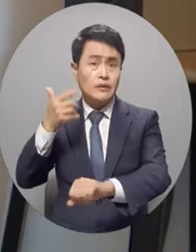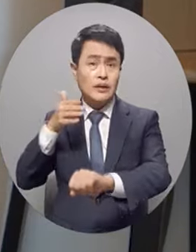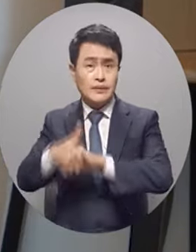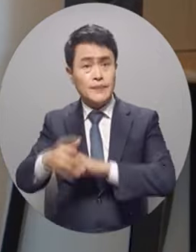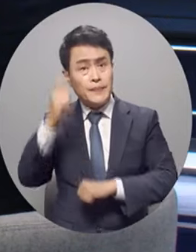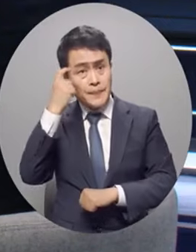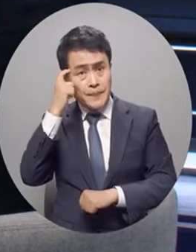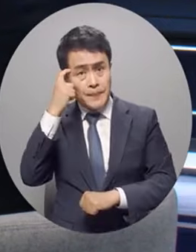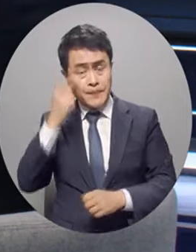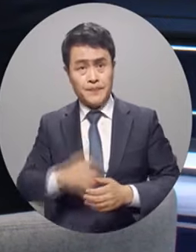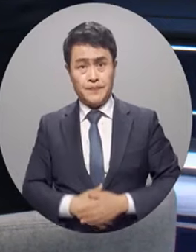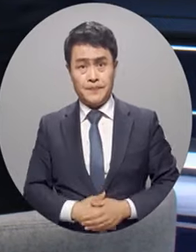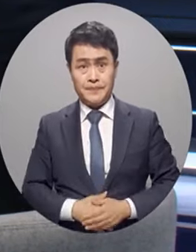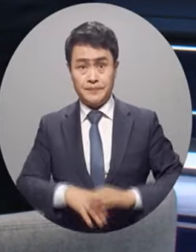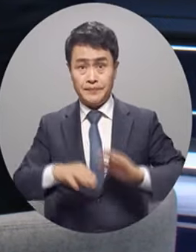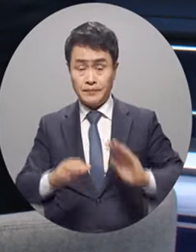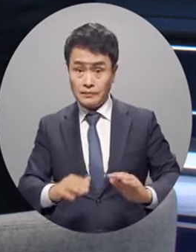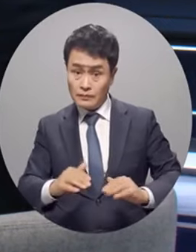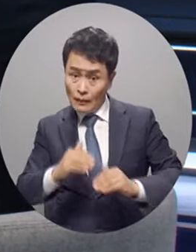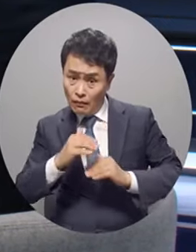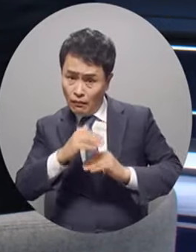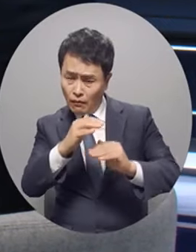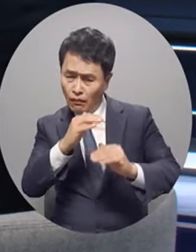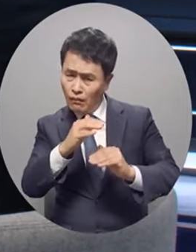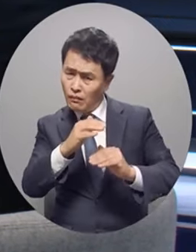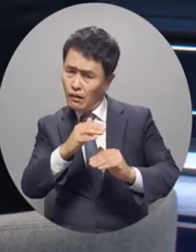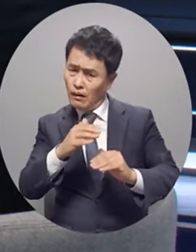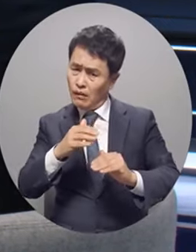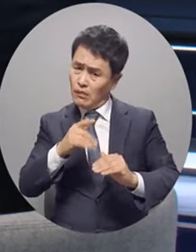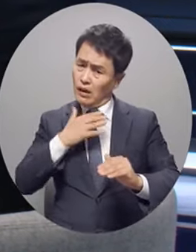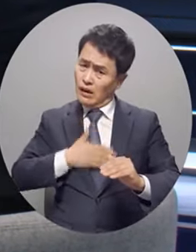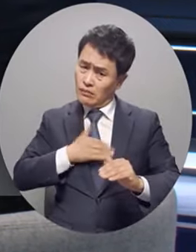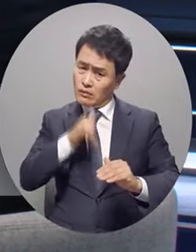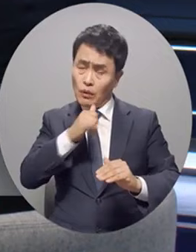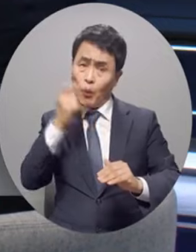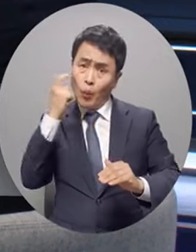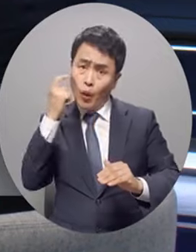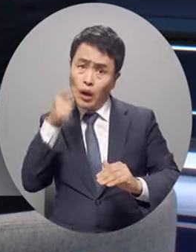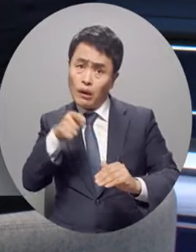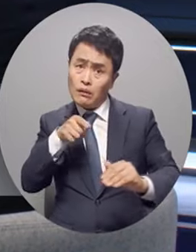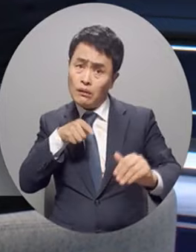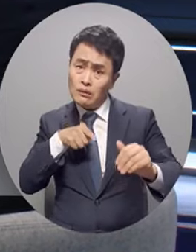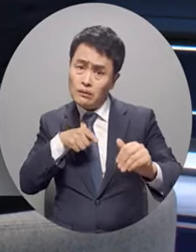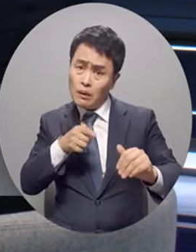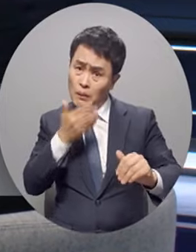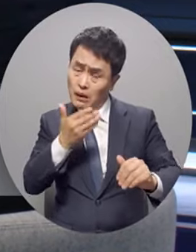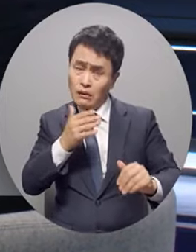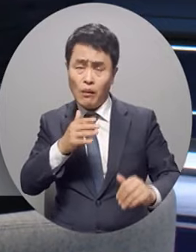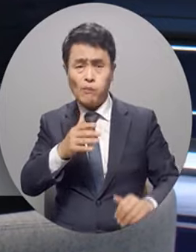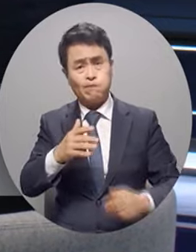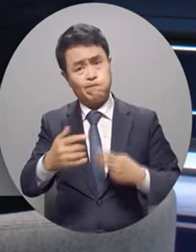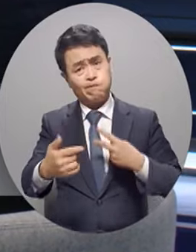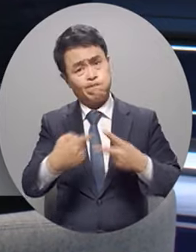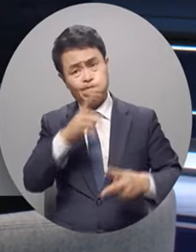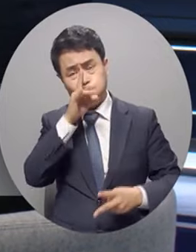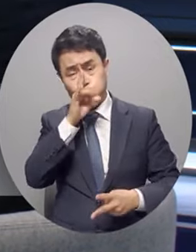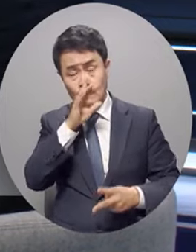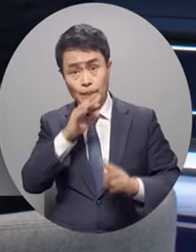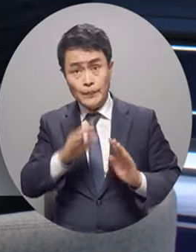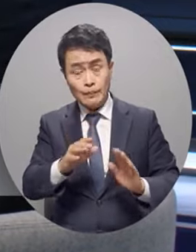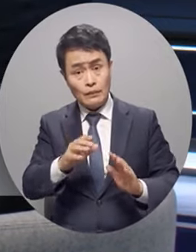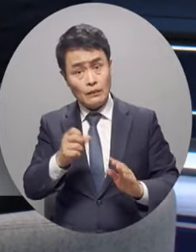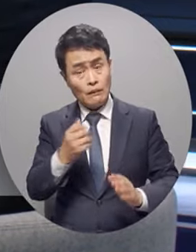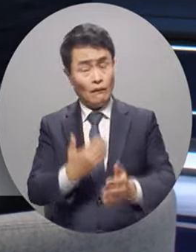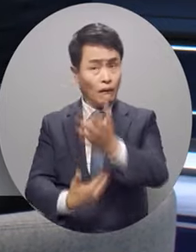거죠 그 절차를 모르지 않았을 텐데 왜 이렇게 했는지 들을수록 이해가 되지 않는데요 사실 기억을